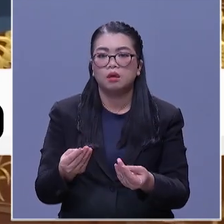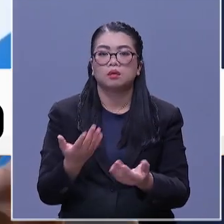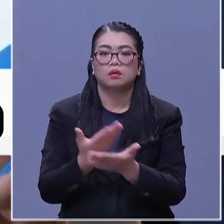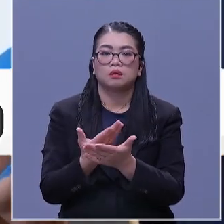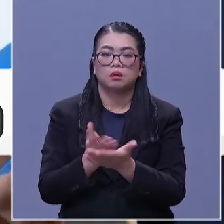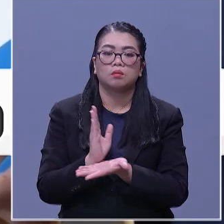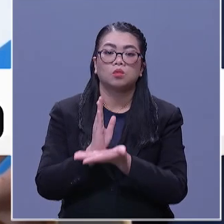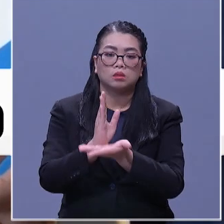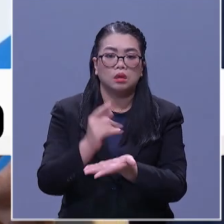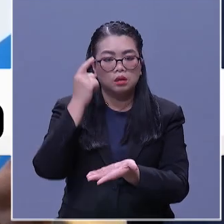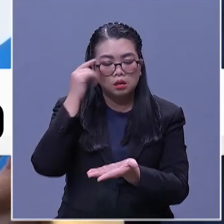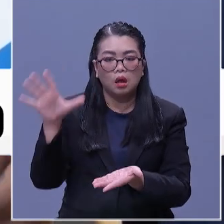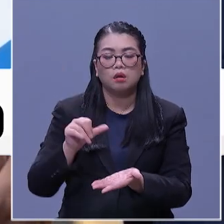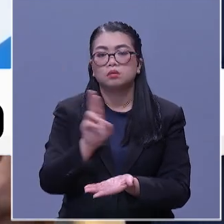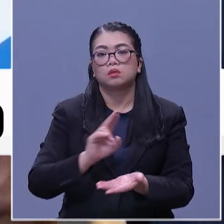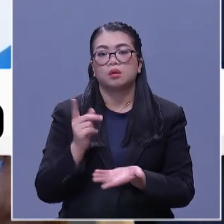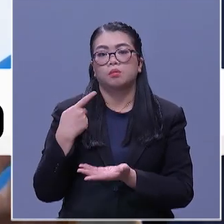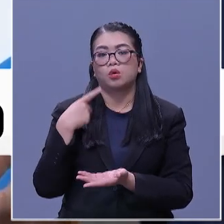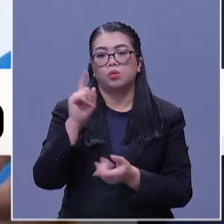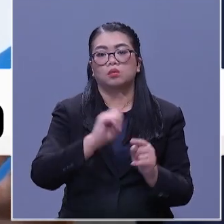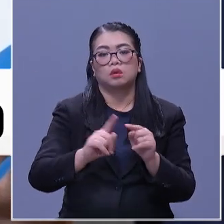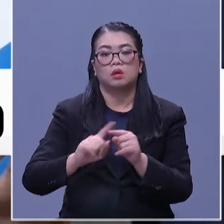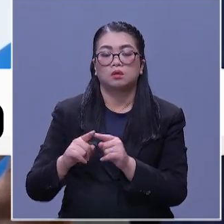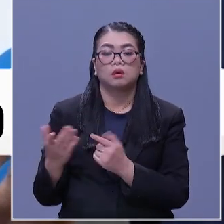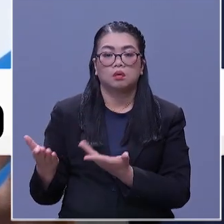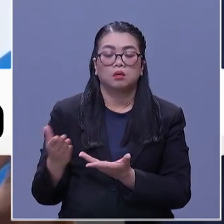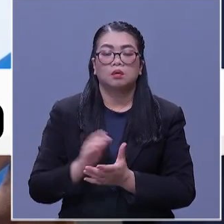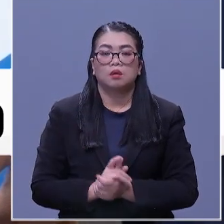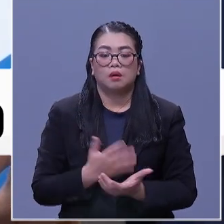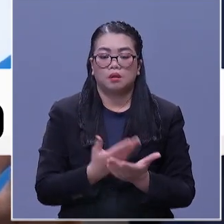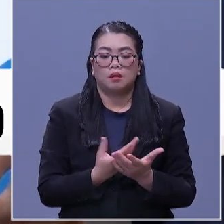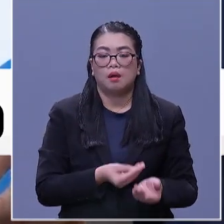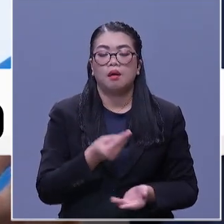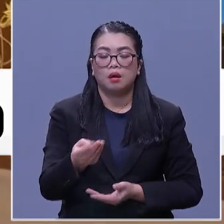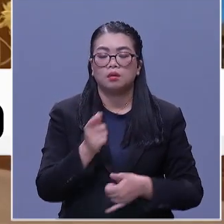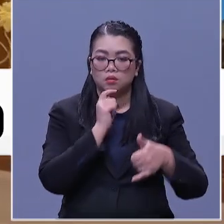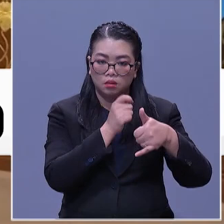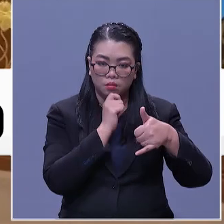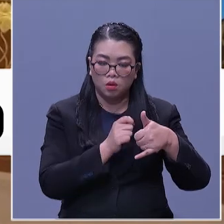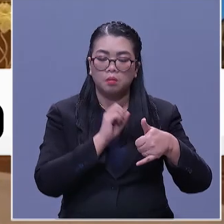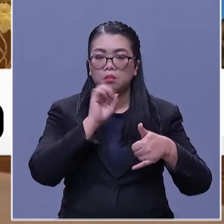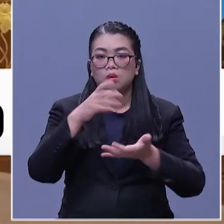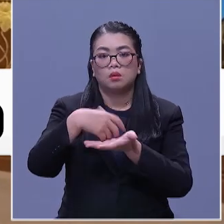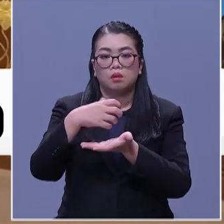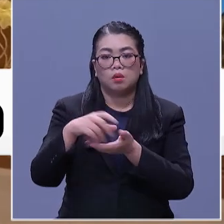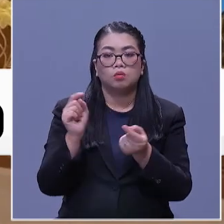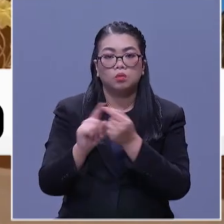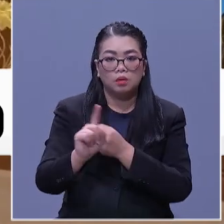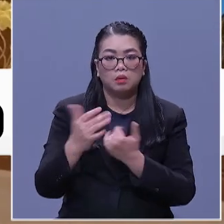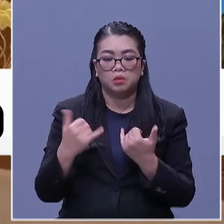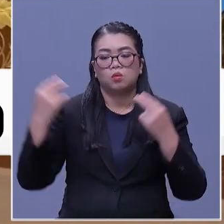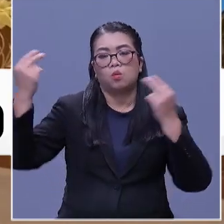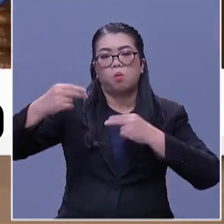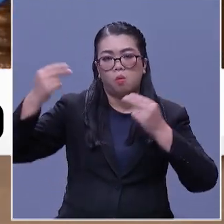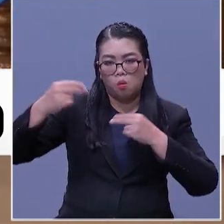นะครับภายหลังจากการมอบเงินช่วยเหลือภูิภัยปาเลสไตน์เสร็จสิ้นคุณปานปรีให้สัมภาษณ์กับสื่อมวลชนถึงสถานการณ์การสู้